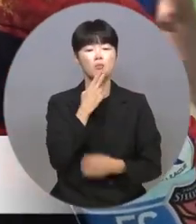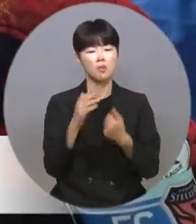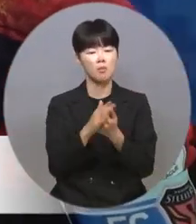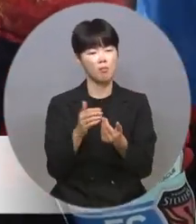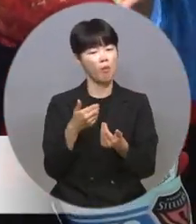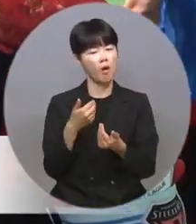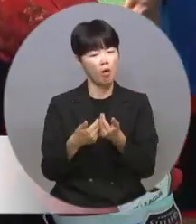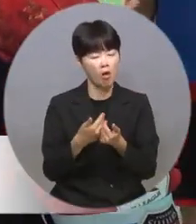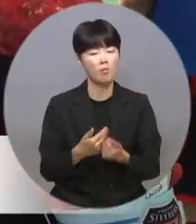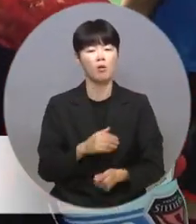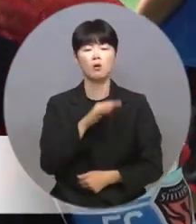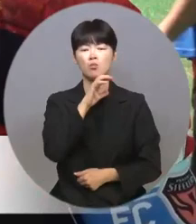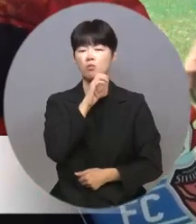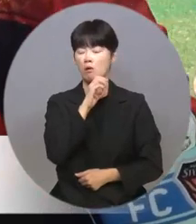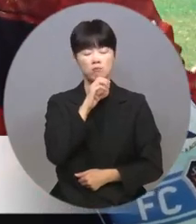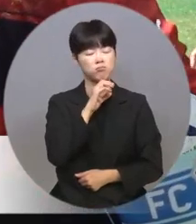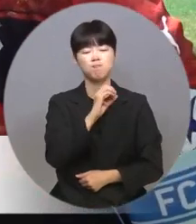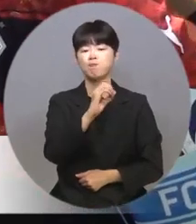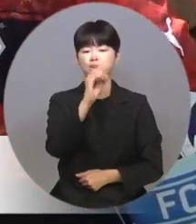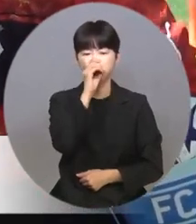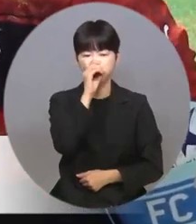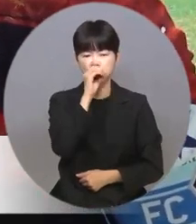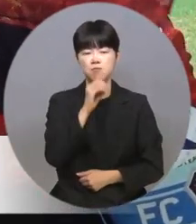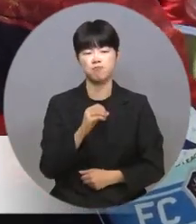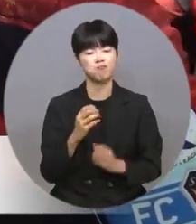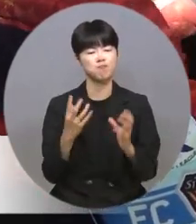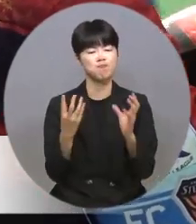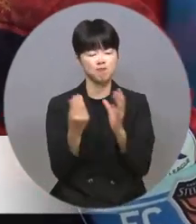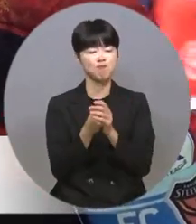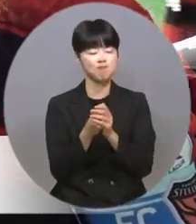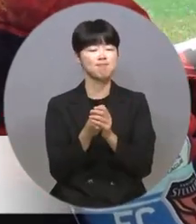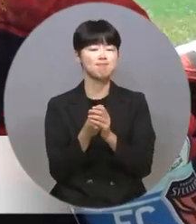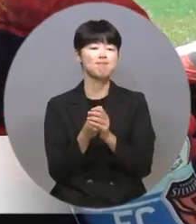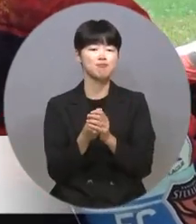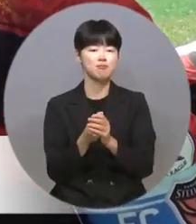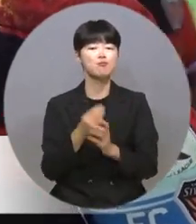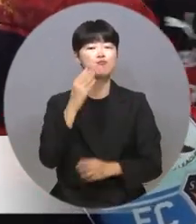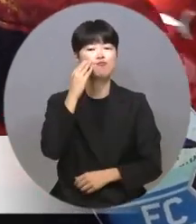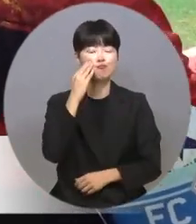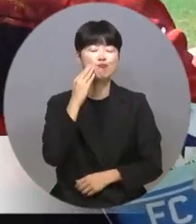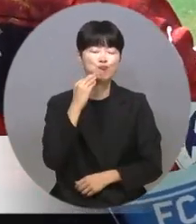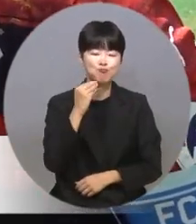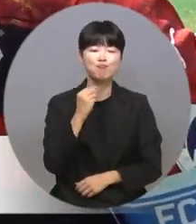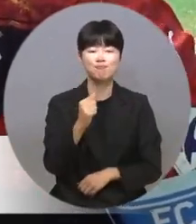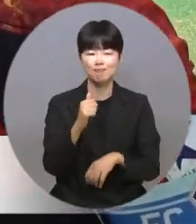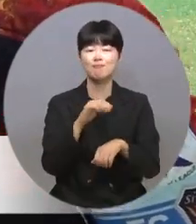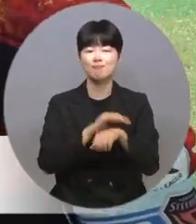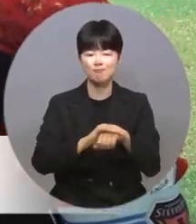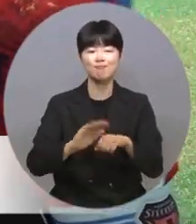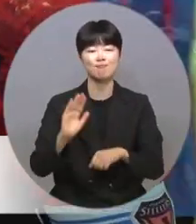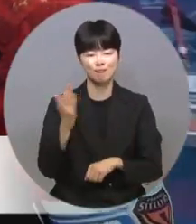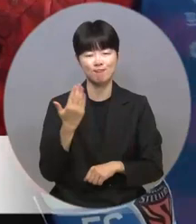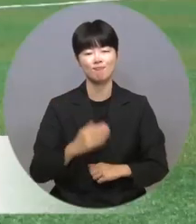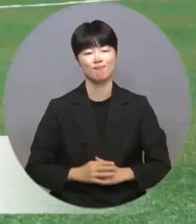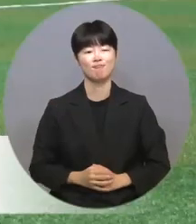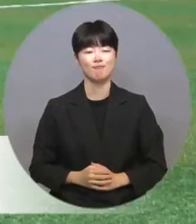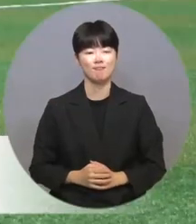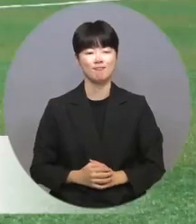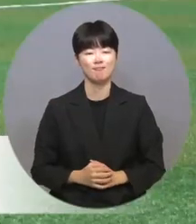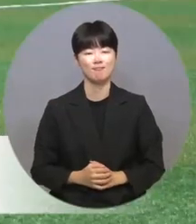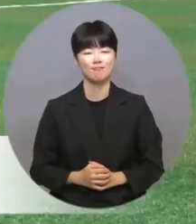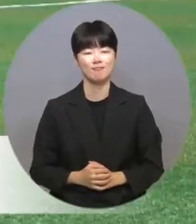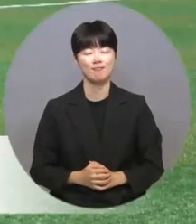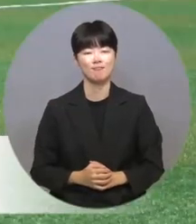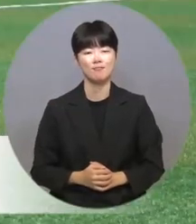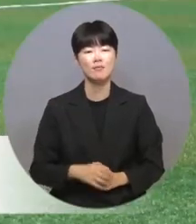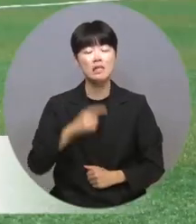그래서 더욱더 저희는 이질감이라든지 이런 불평, 불만 이런 게 전혀 없습니다. 지적